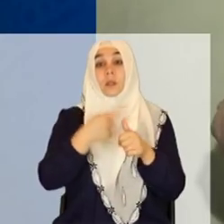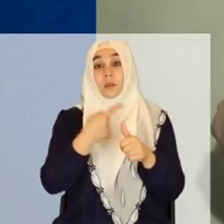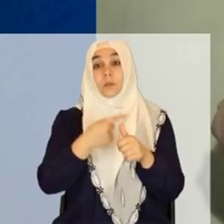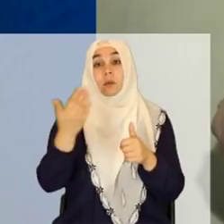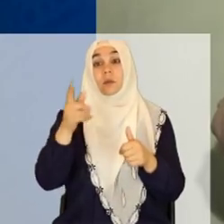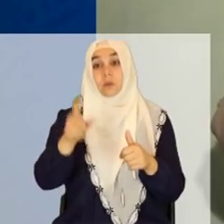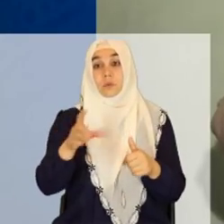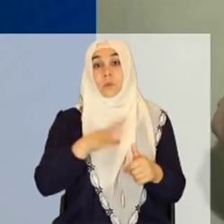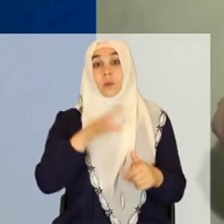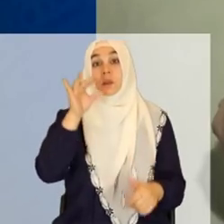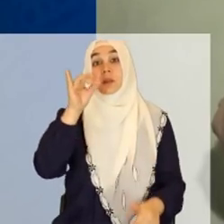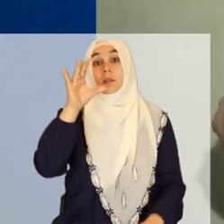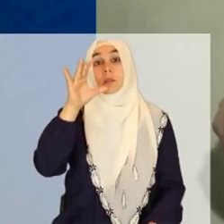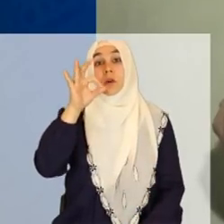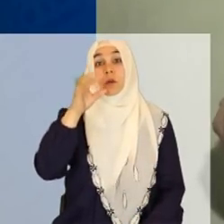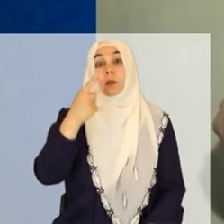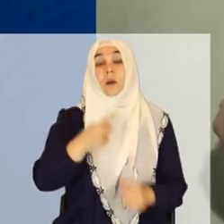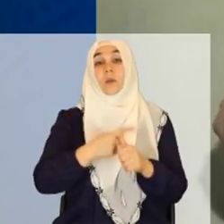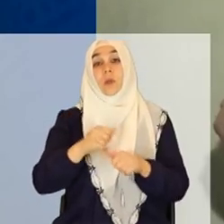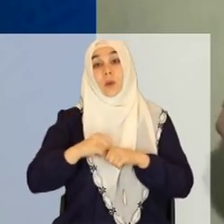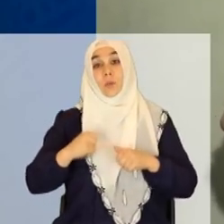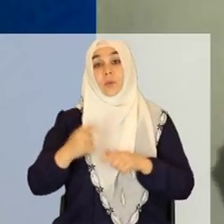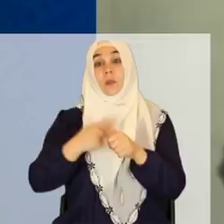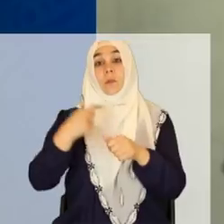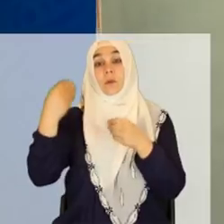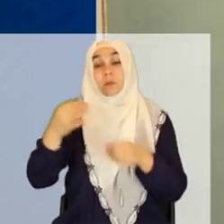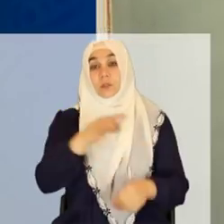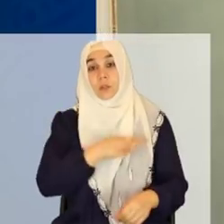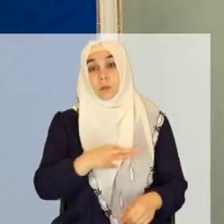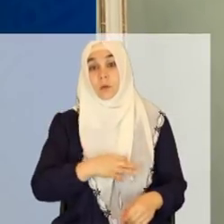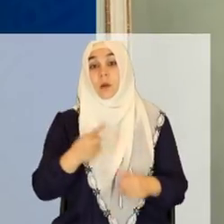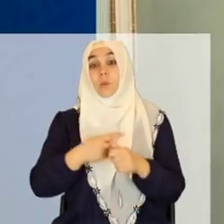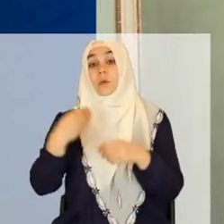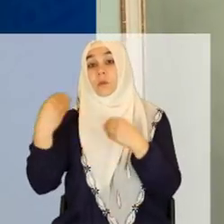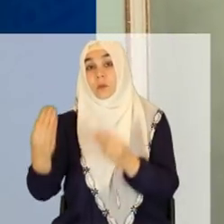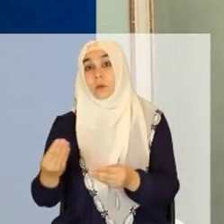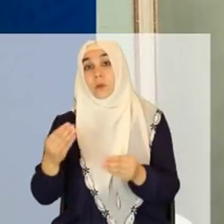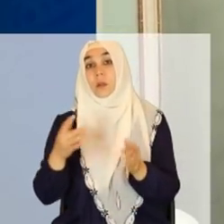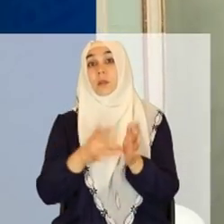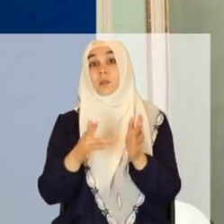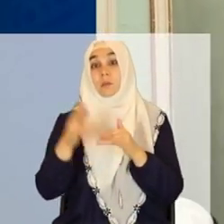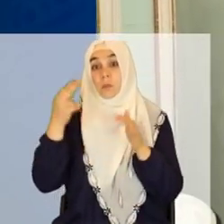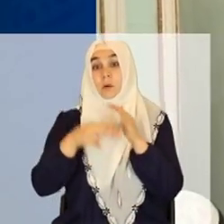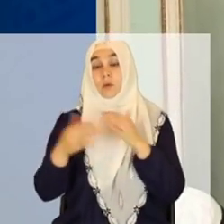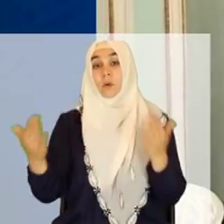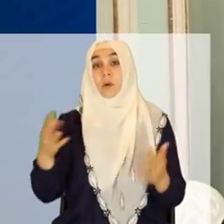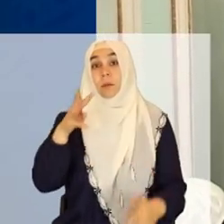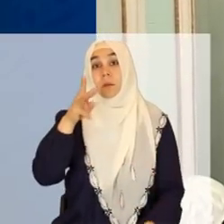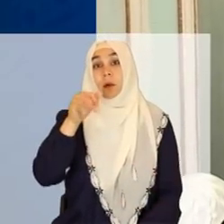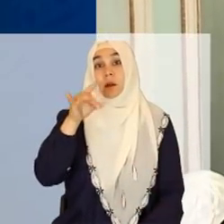ko'p. Muhabbat bilan ota-onalar, musulmon ota-onalar o'g'illariga Iso degan nomni qo'yadi. Iso payg'ambarning nomi.